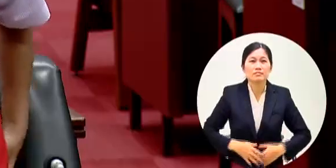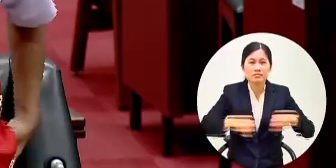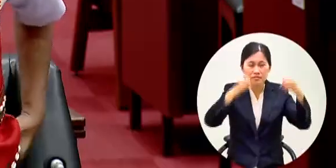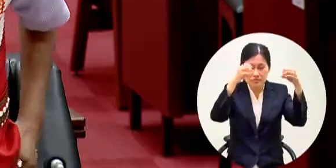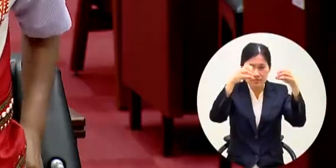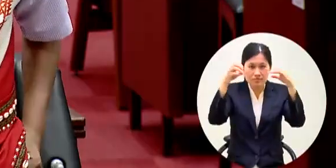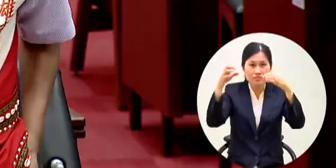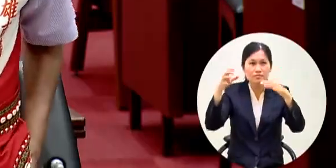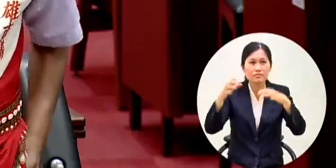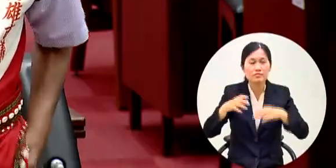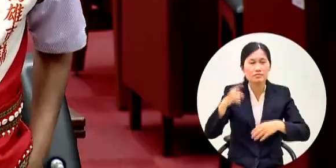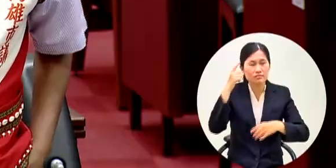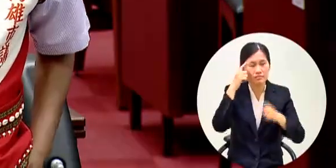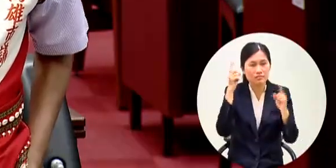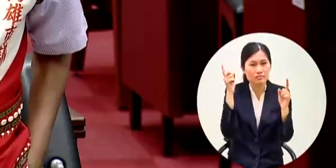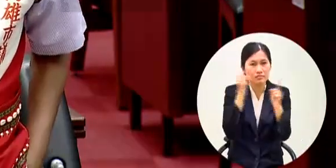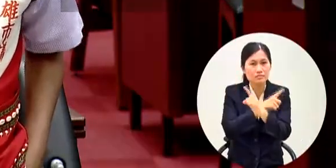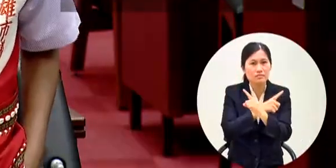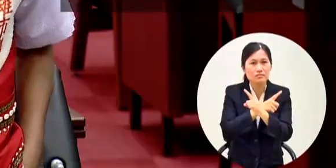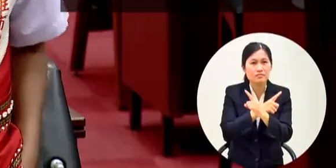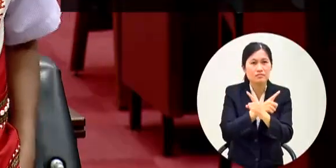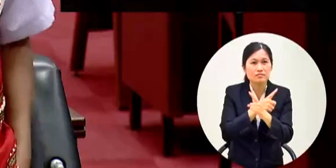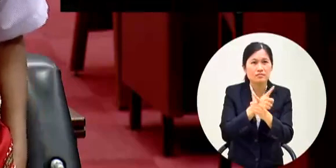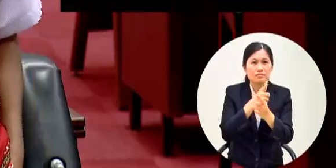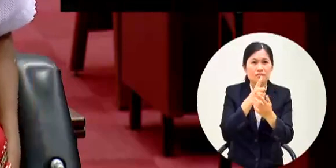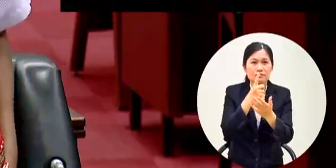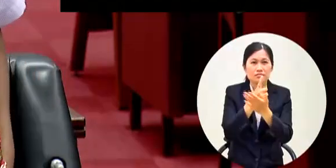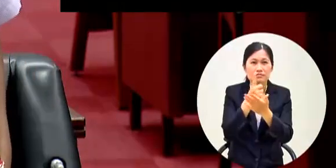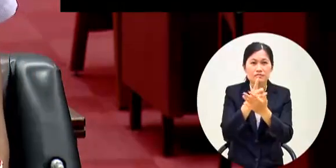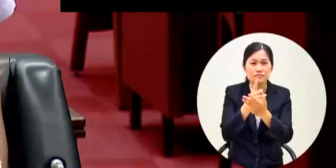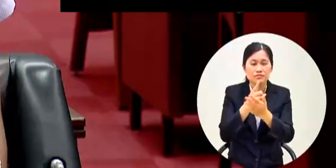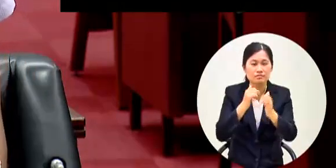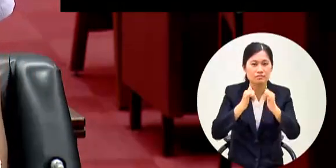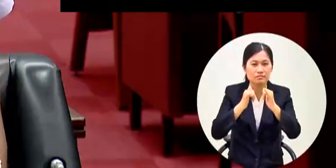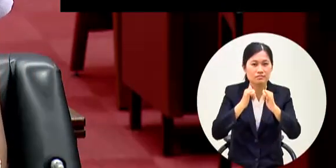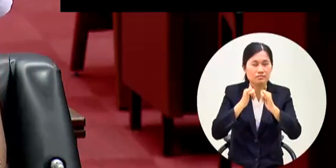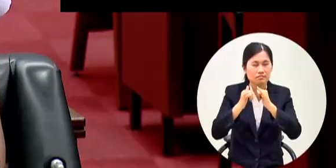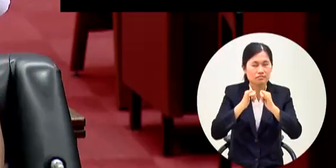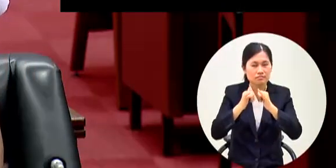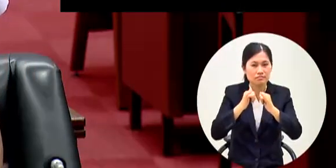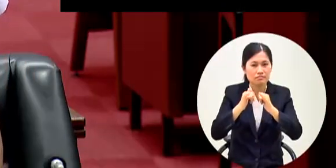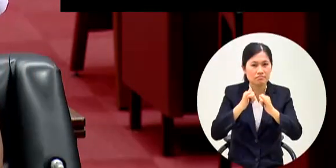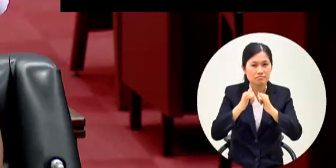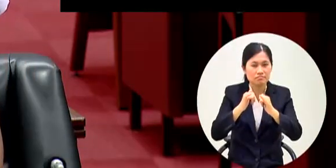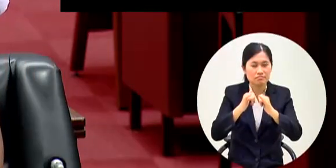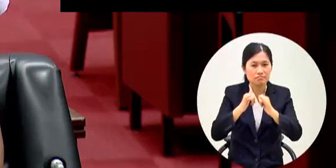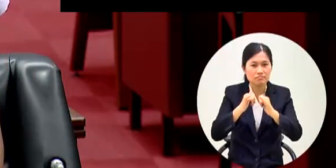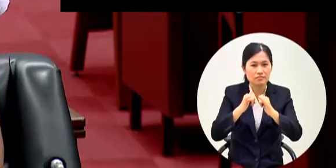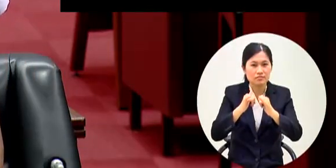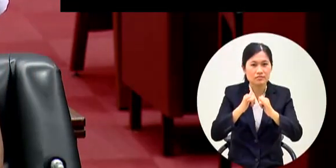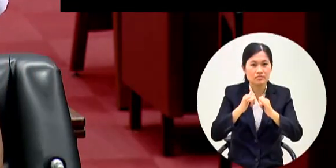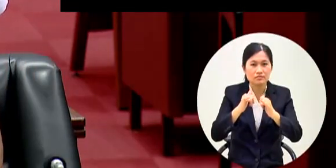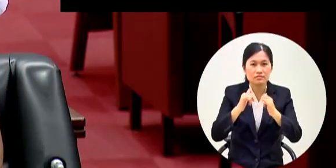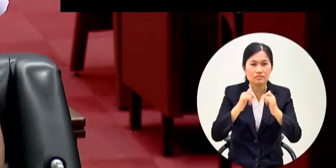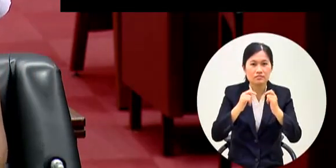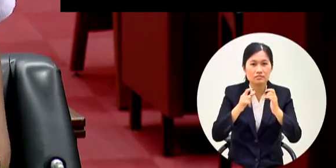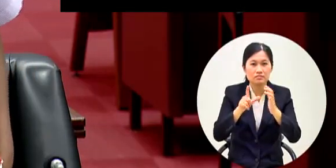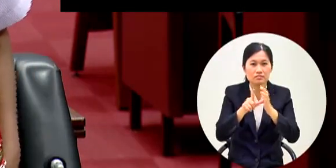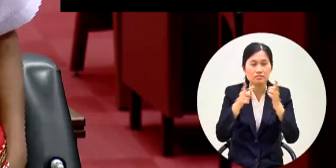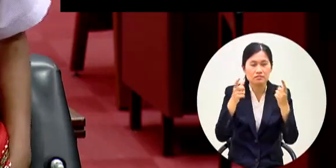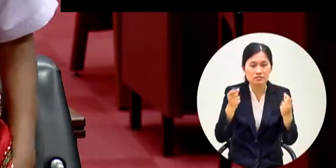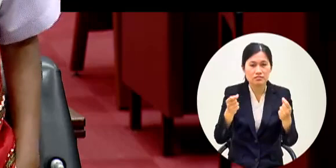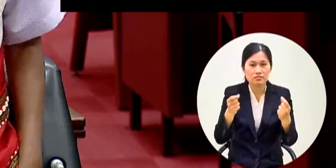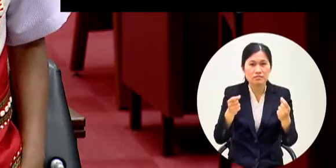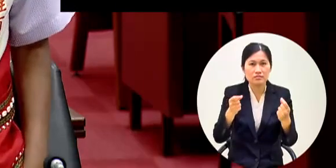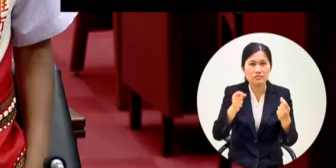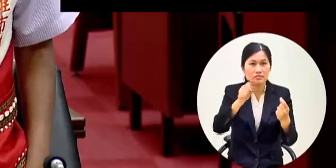代表就是我们所有的高雄市民，同时也是我们高雄的一个月